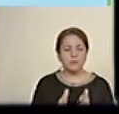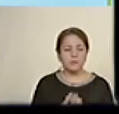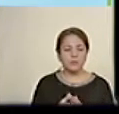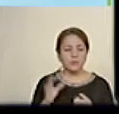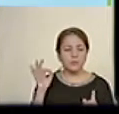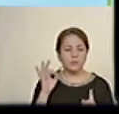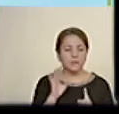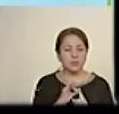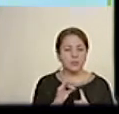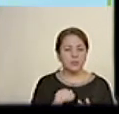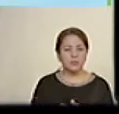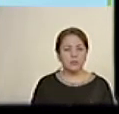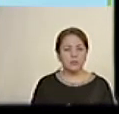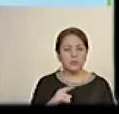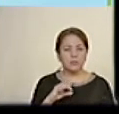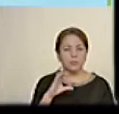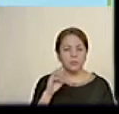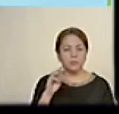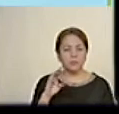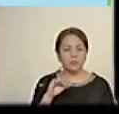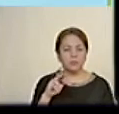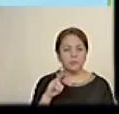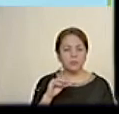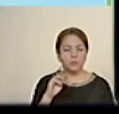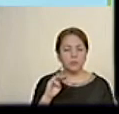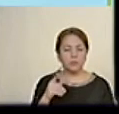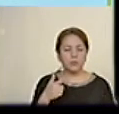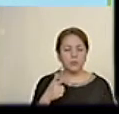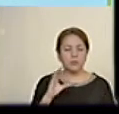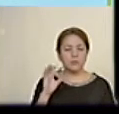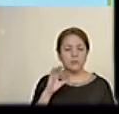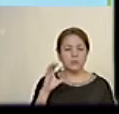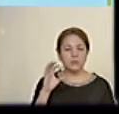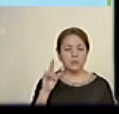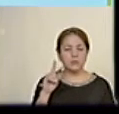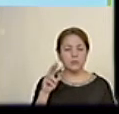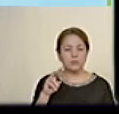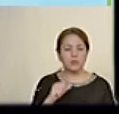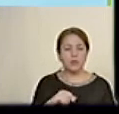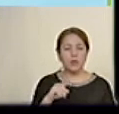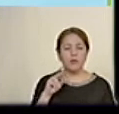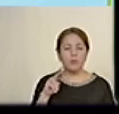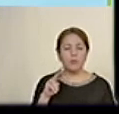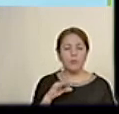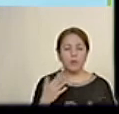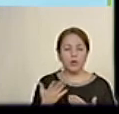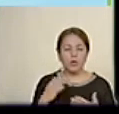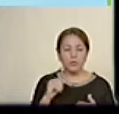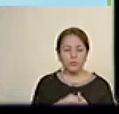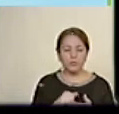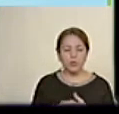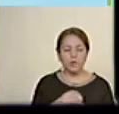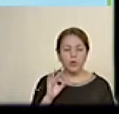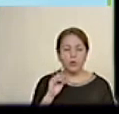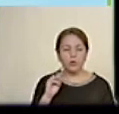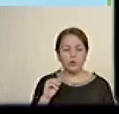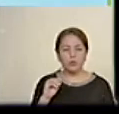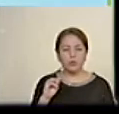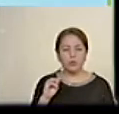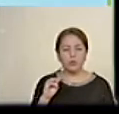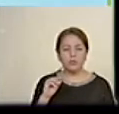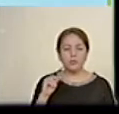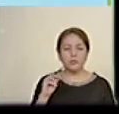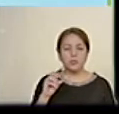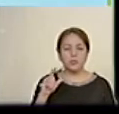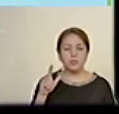цели. Поступить со зла. Поступить по какой причине? От чего? Со